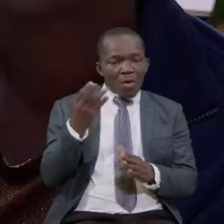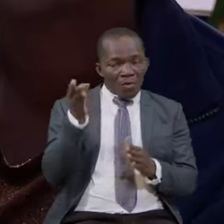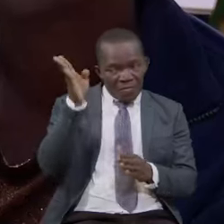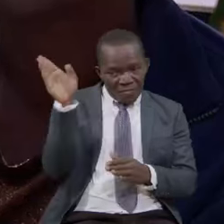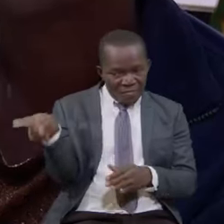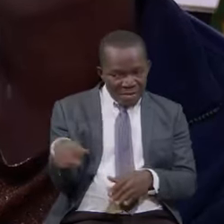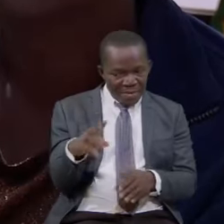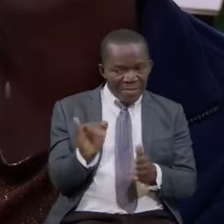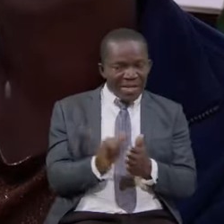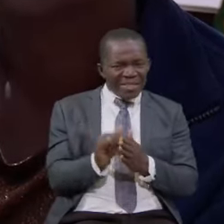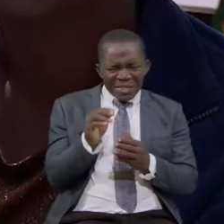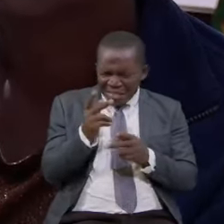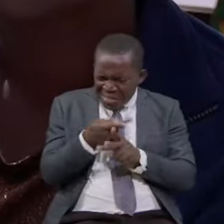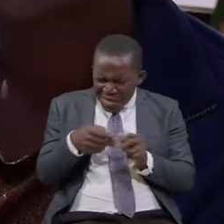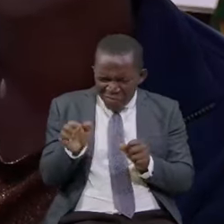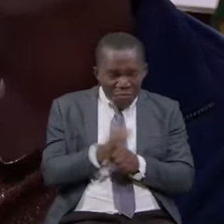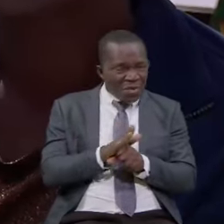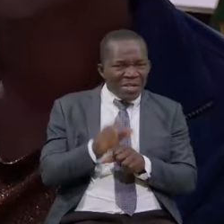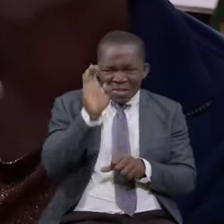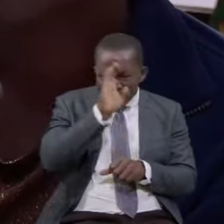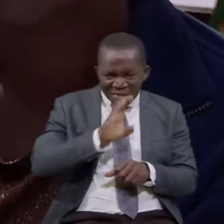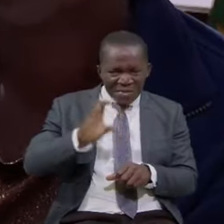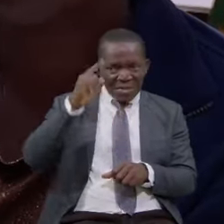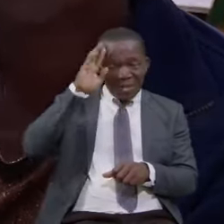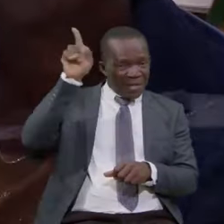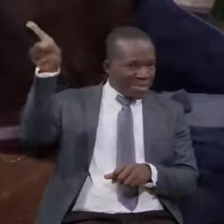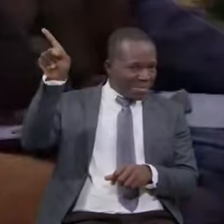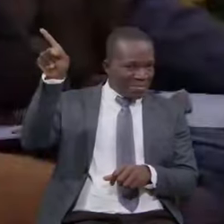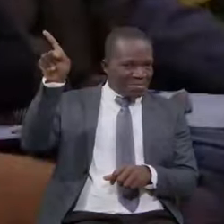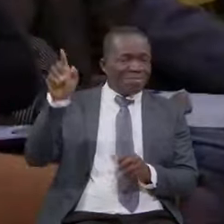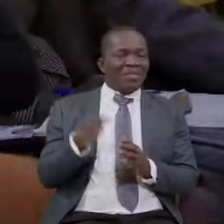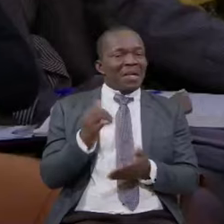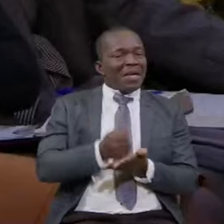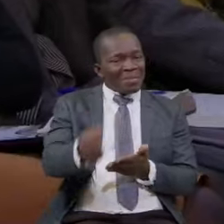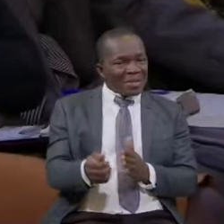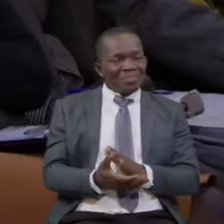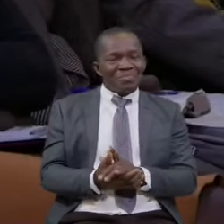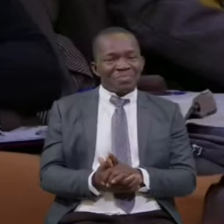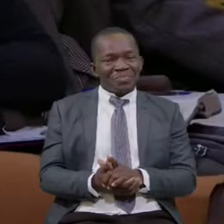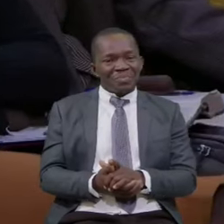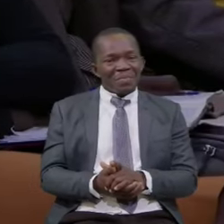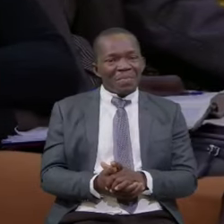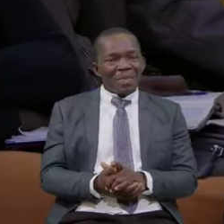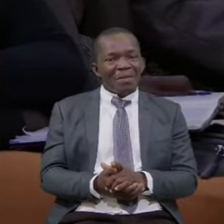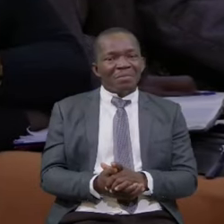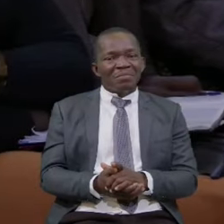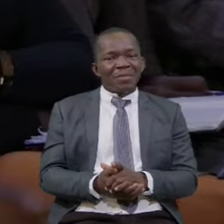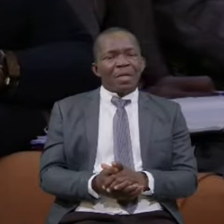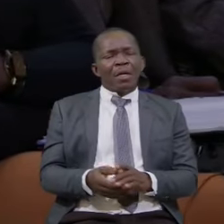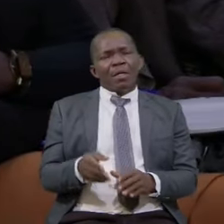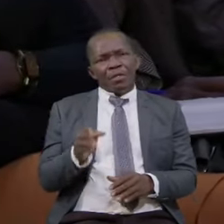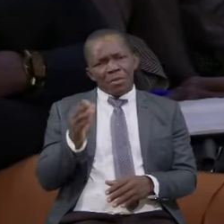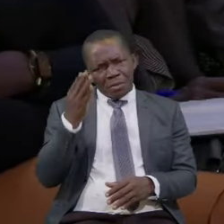cherchent qui le cherch amen vous connaissez nos